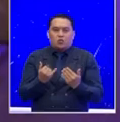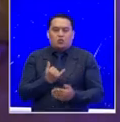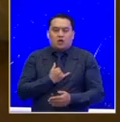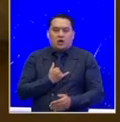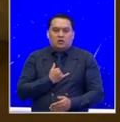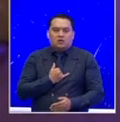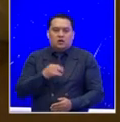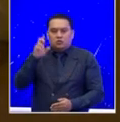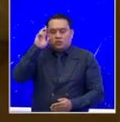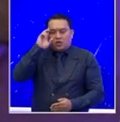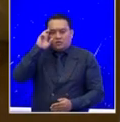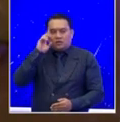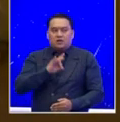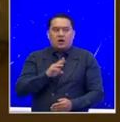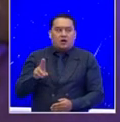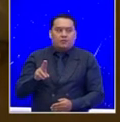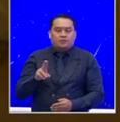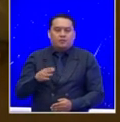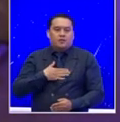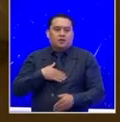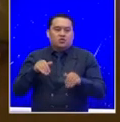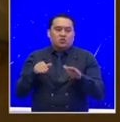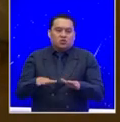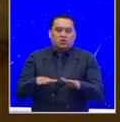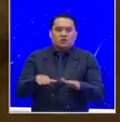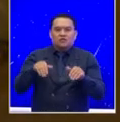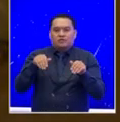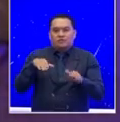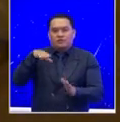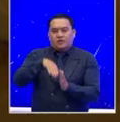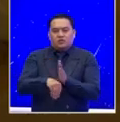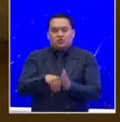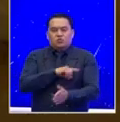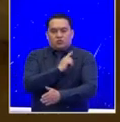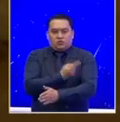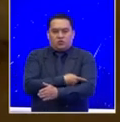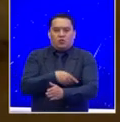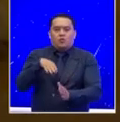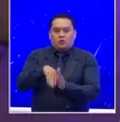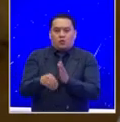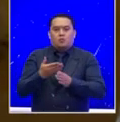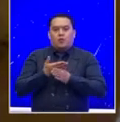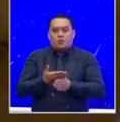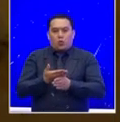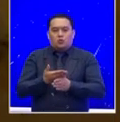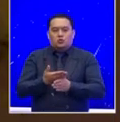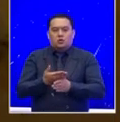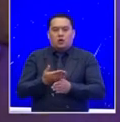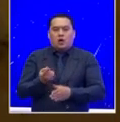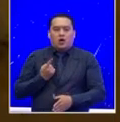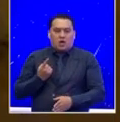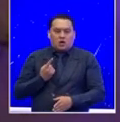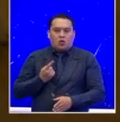в стране, в республике, мы решили внести свою лепту, помочь нашим ребятам, которые охраняют